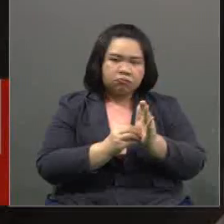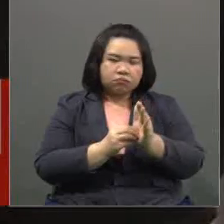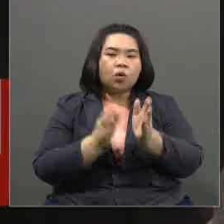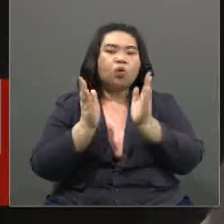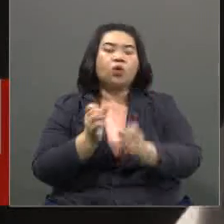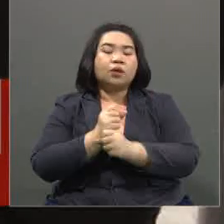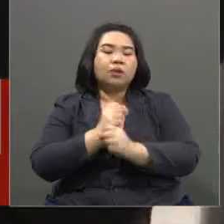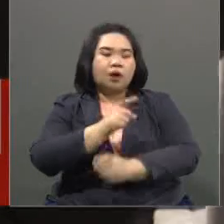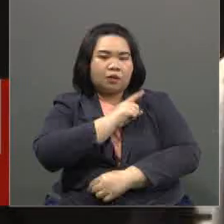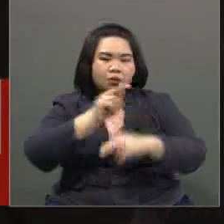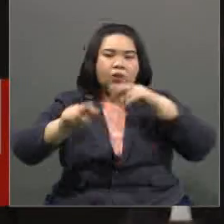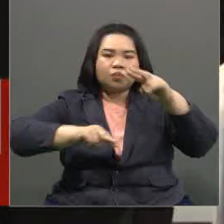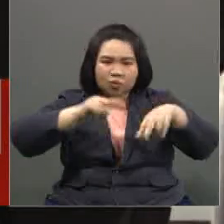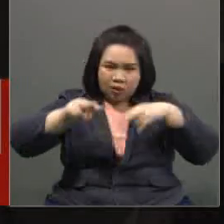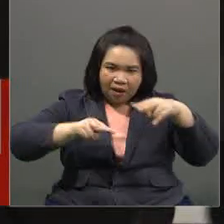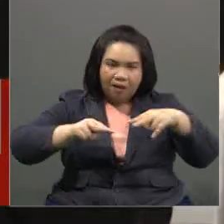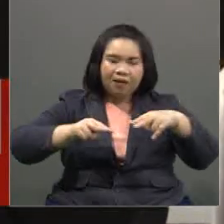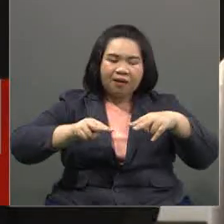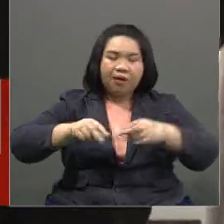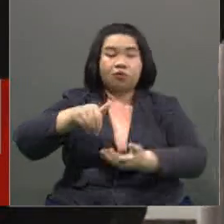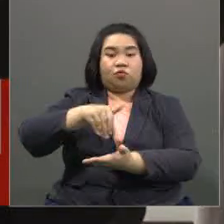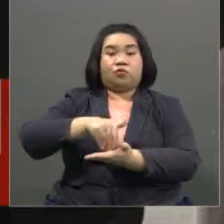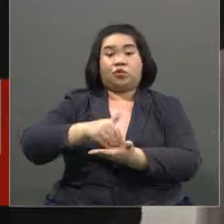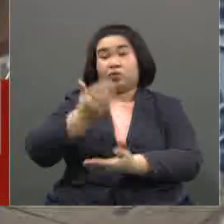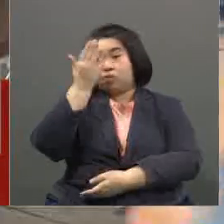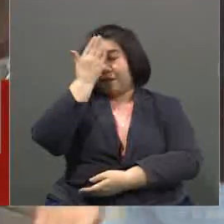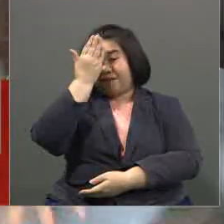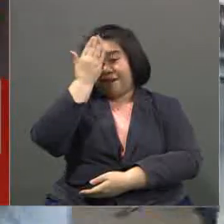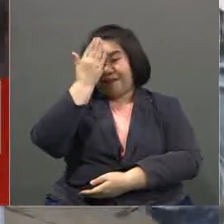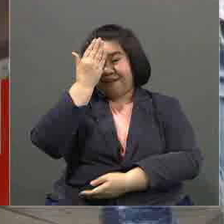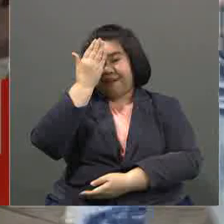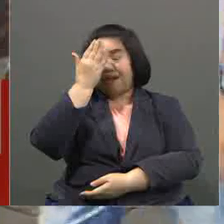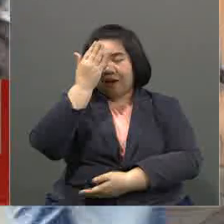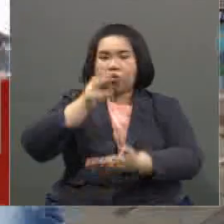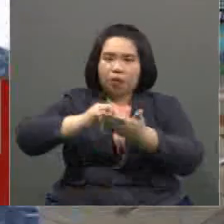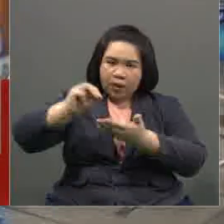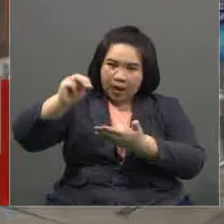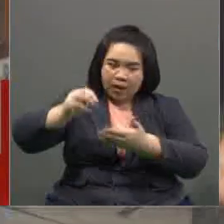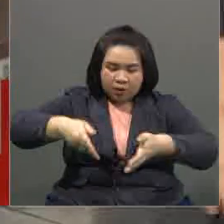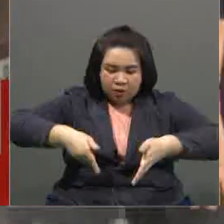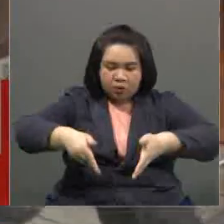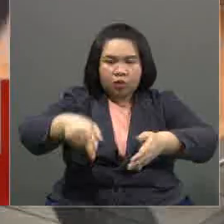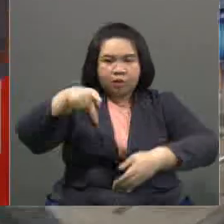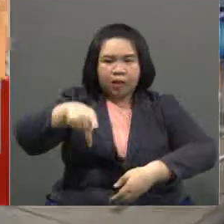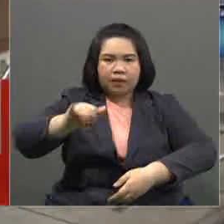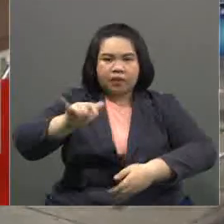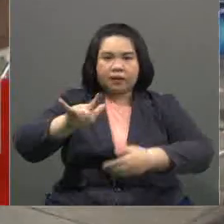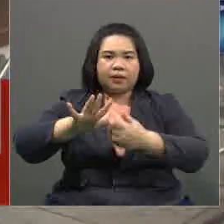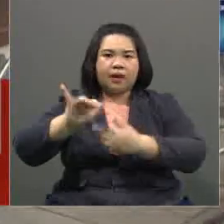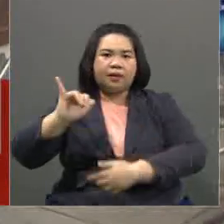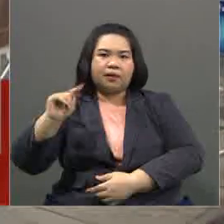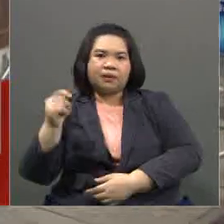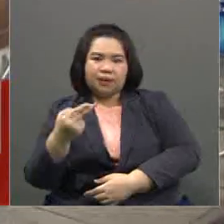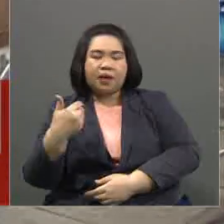ดูแลเรื่องของความเรียบร้อยนะครับบริเวณโดยเฉพาะด้านหน้าของสถาบันทั้งฝั่งถนนพญาไทยเองเจ้าหน้าที่เองมีการ